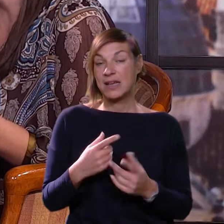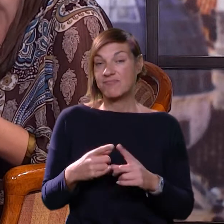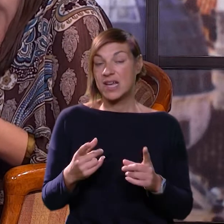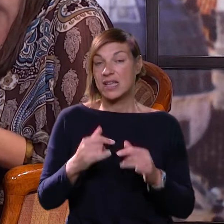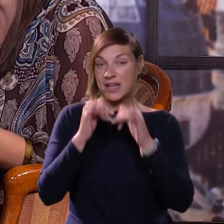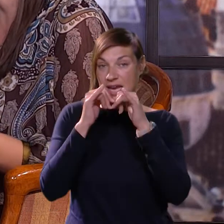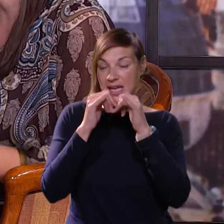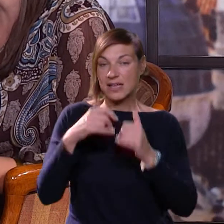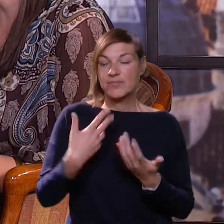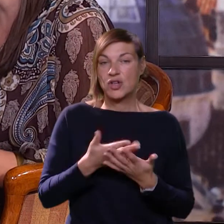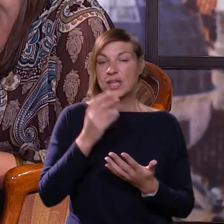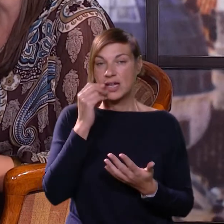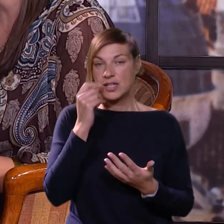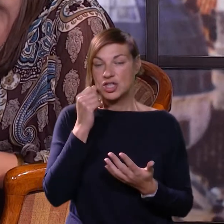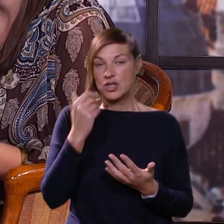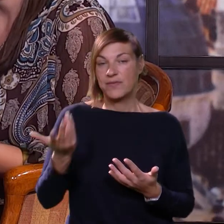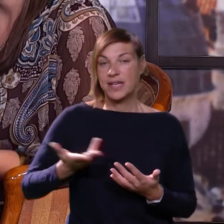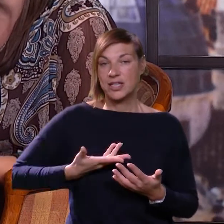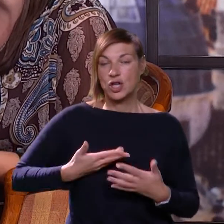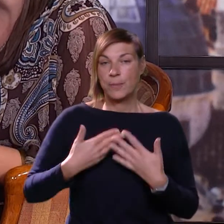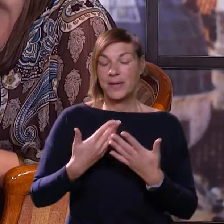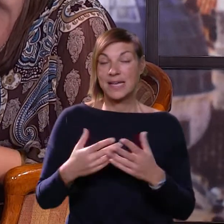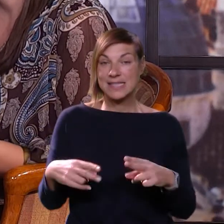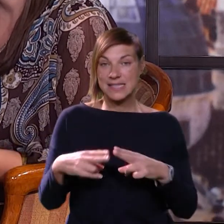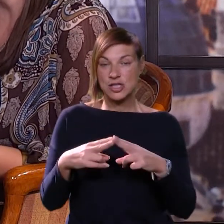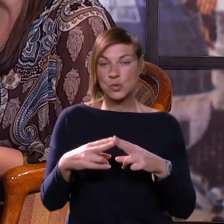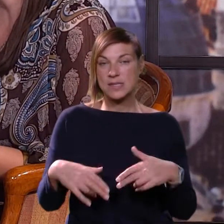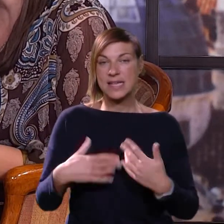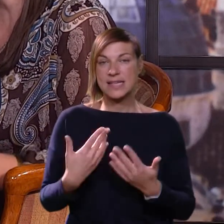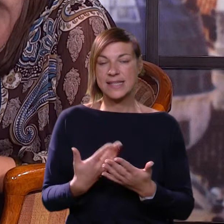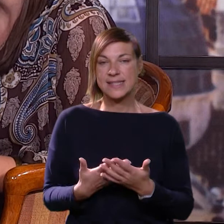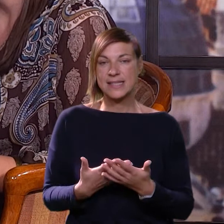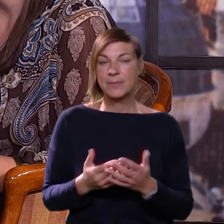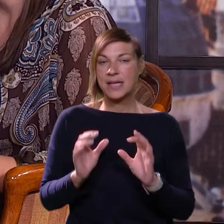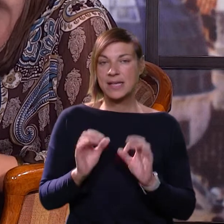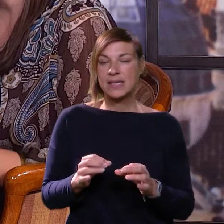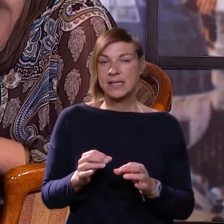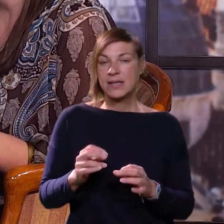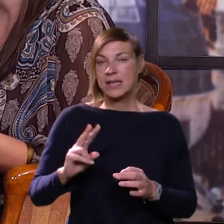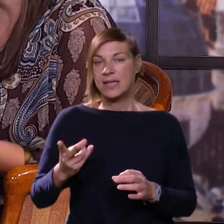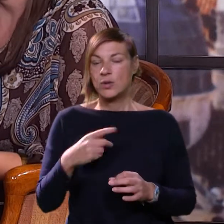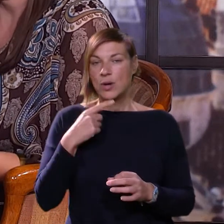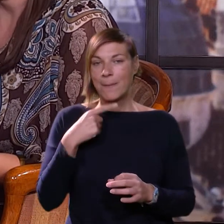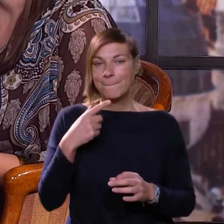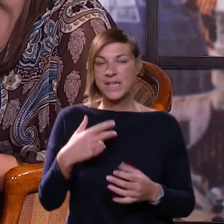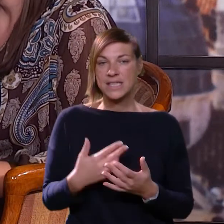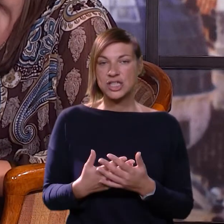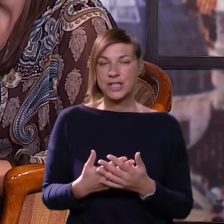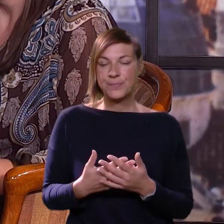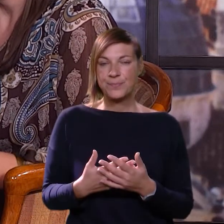nekoj vrsti raka, ali onda kad čovjek dobije i kad se susretne s tim, sigurno je jedna druga